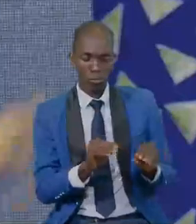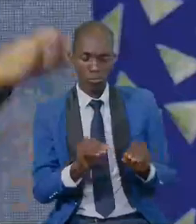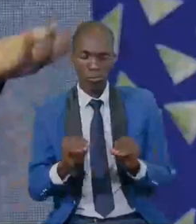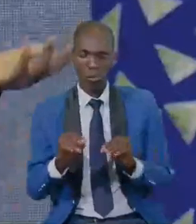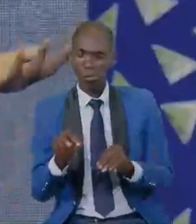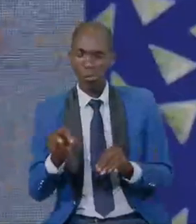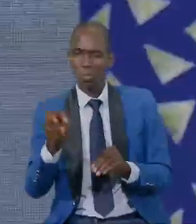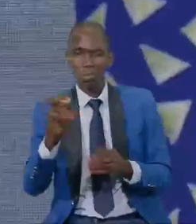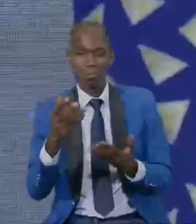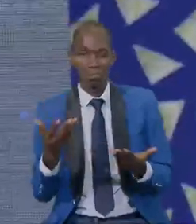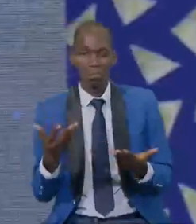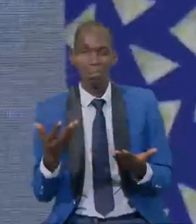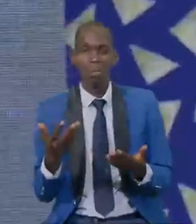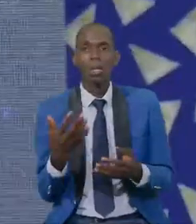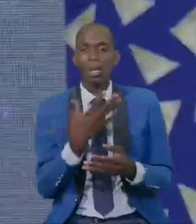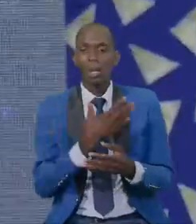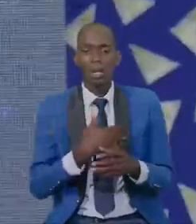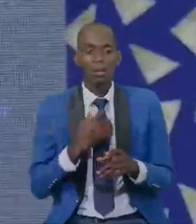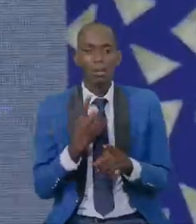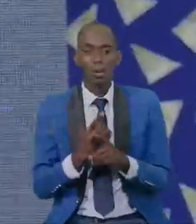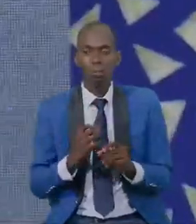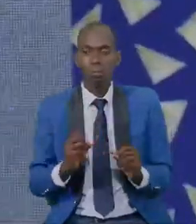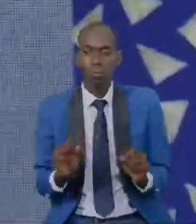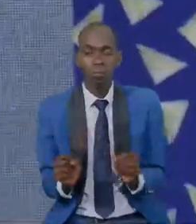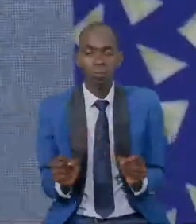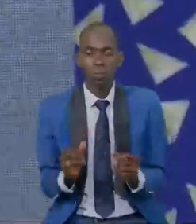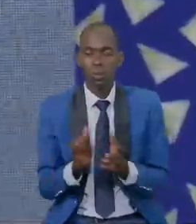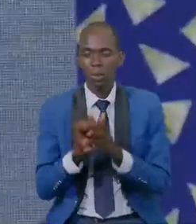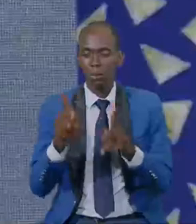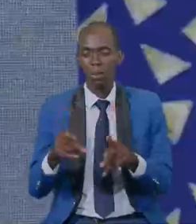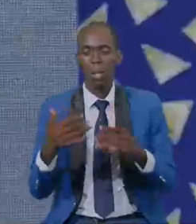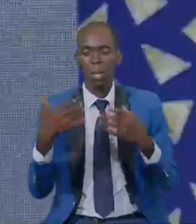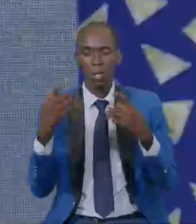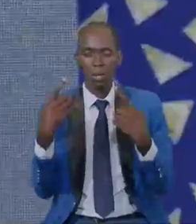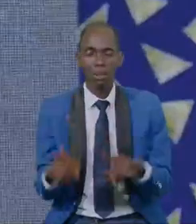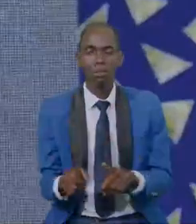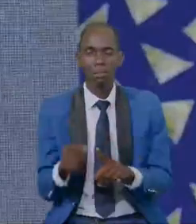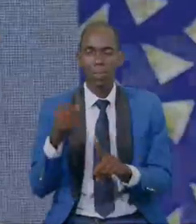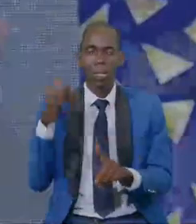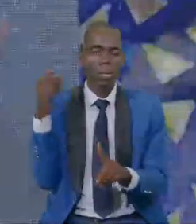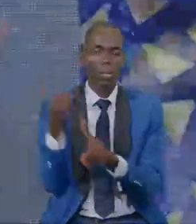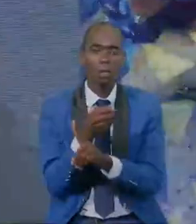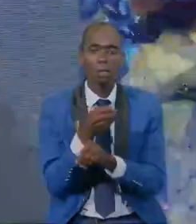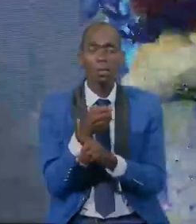Quelqu'un qui voyageait et soudain, il a fait un accident.